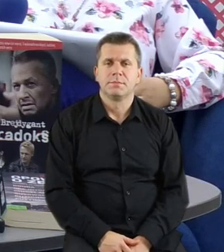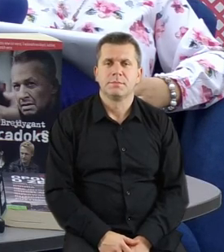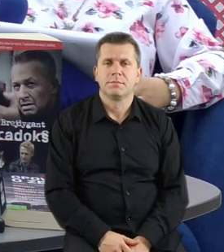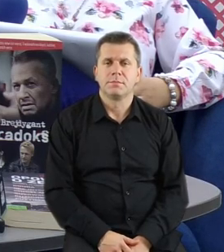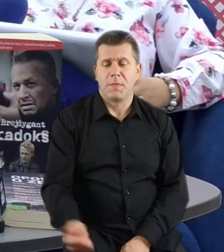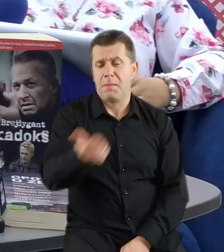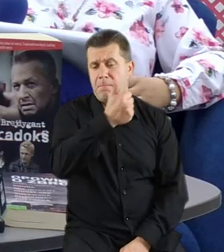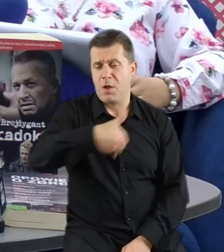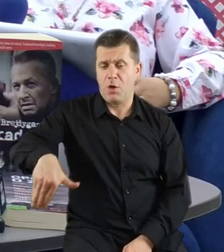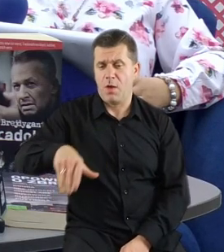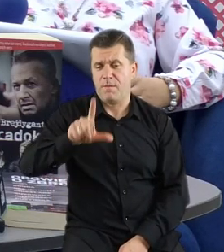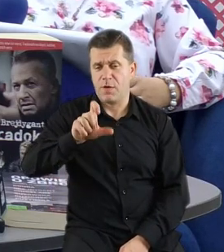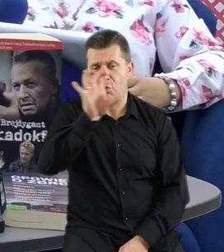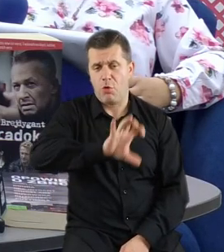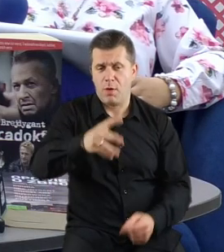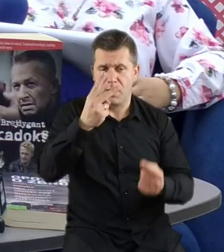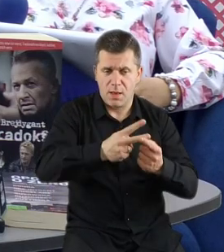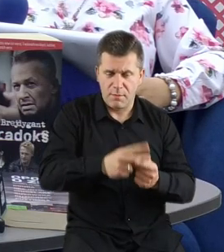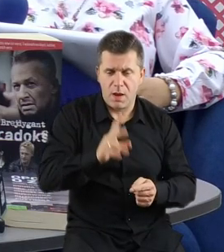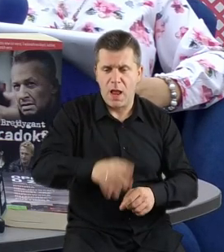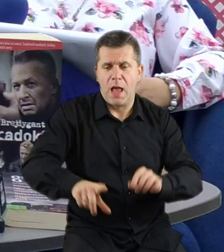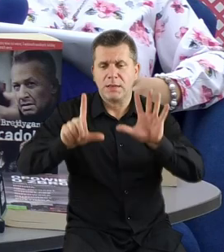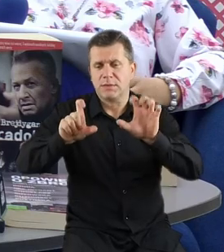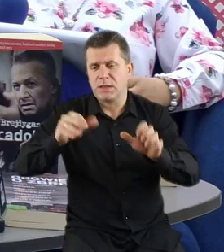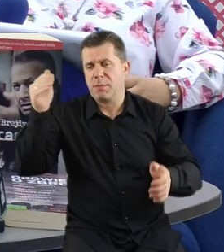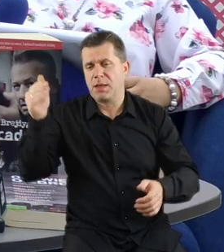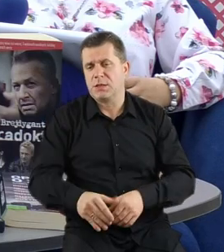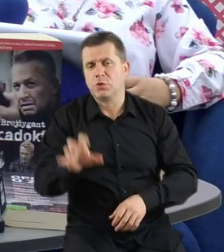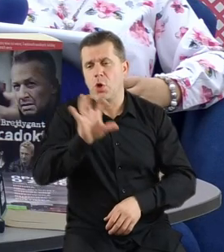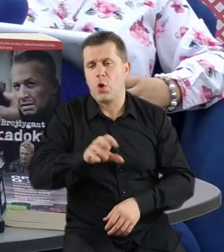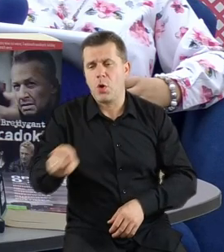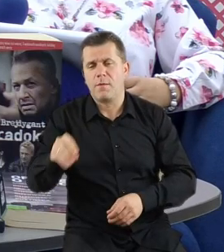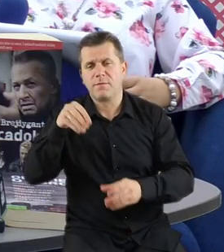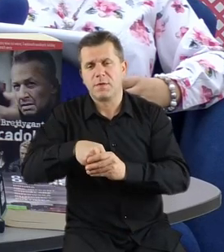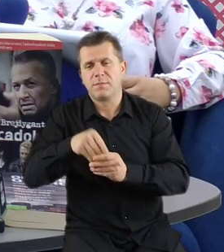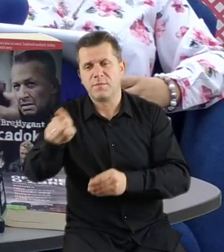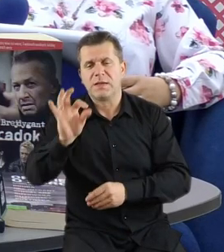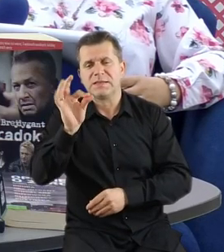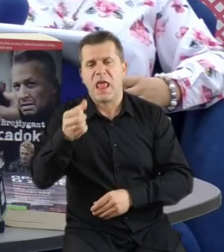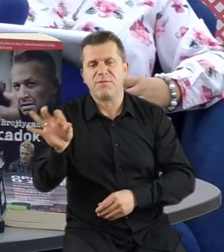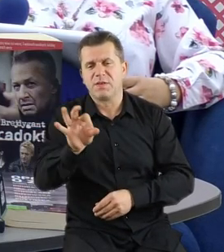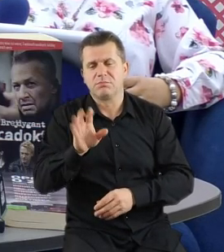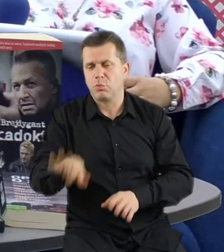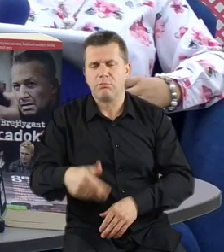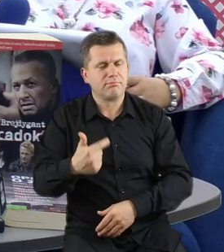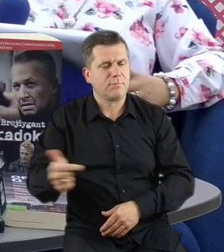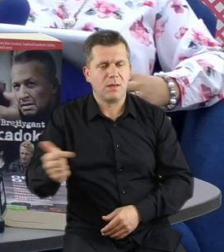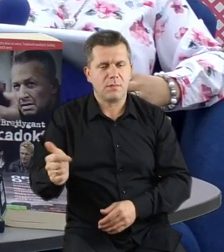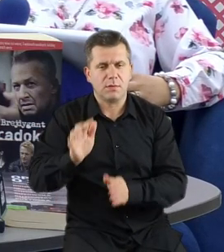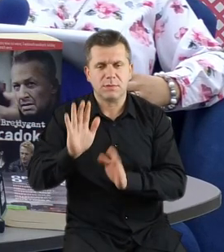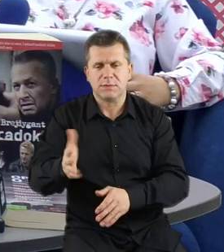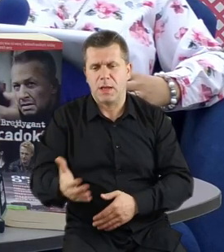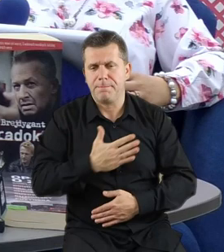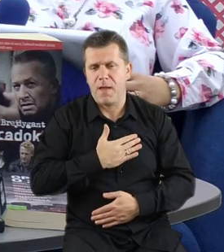powiedzmy 1 200 000 oglądało na antenie, a kolejne 700 000 oglądało to w ich serwisie, nie interesowało ich za bardzo. Chcieli